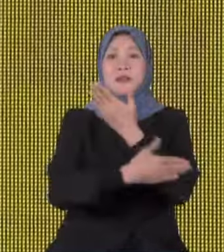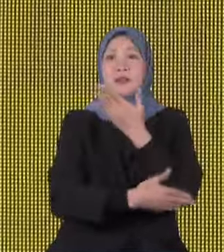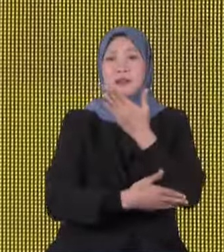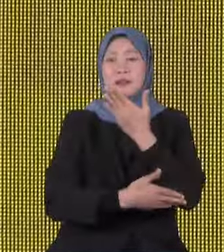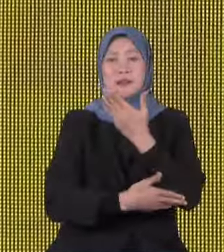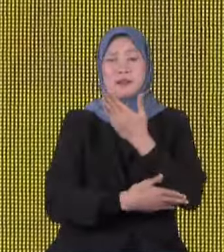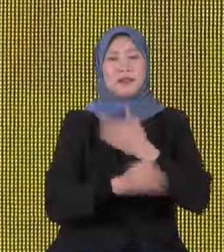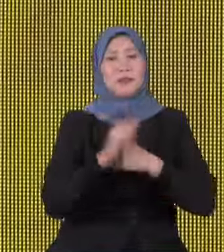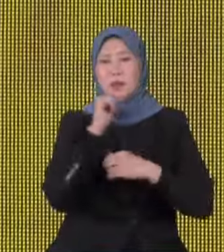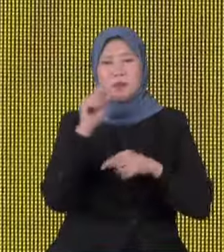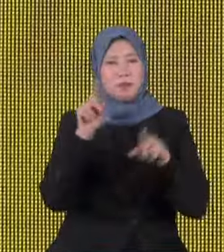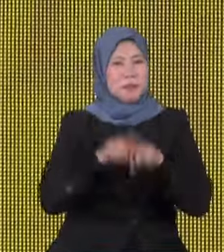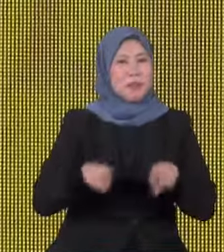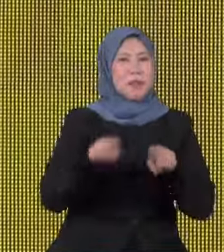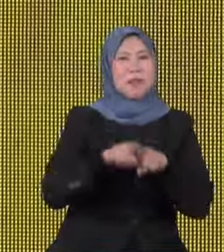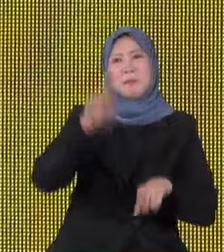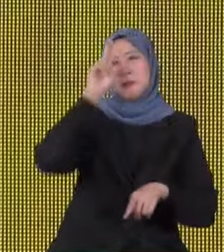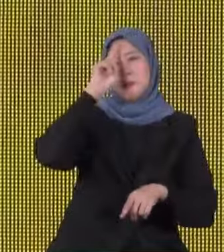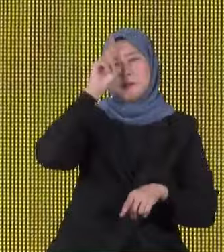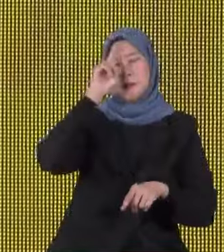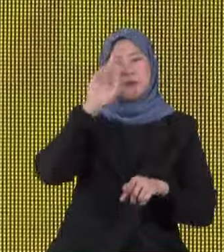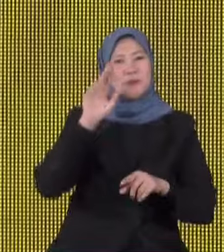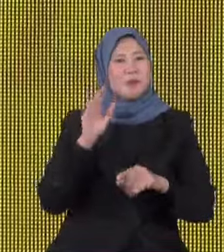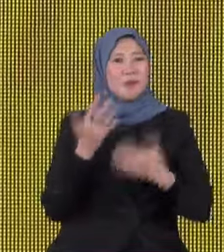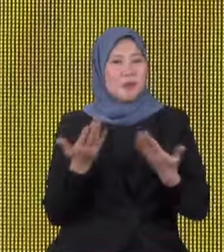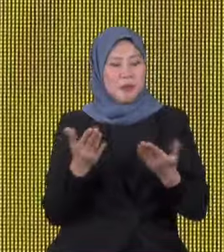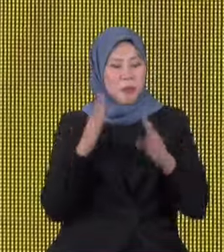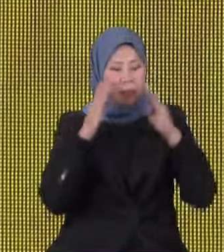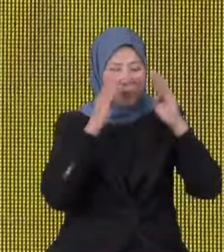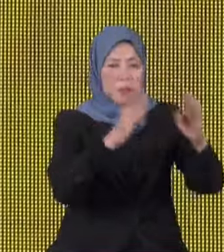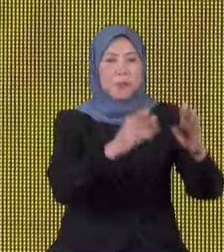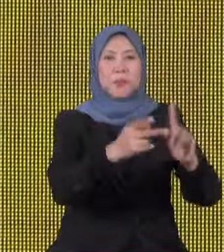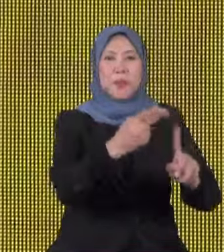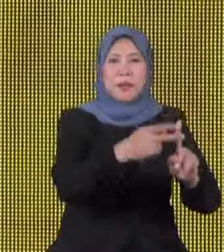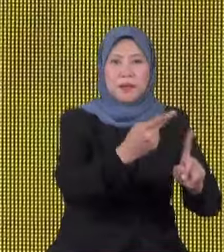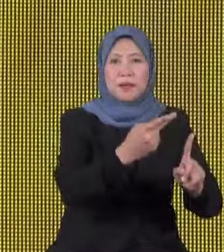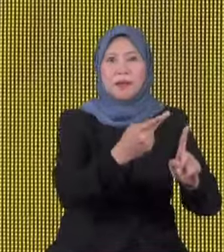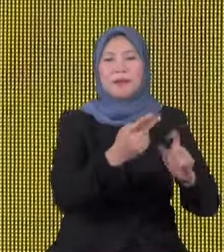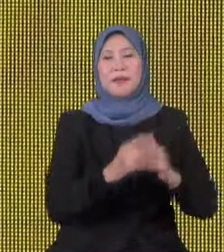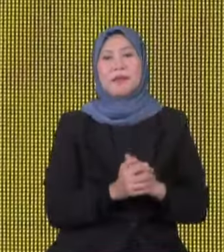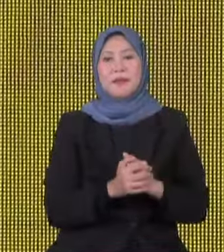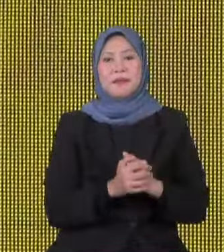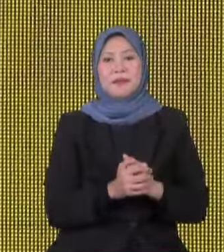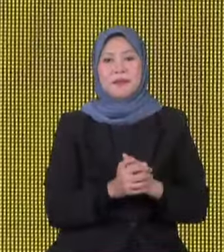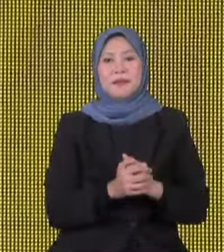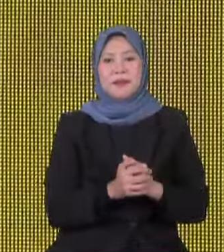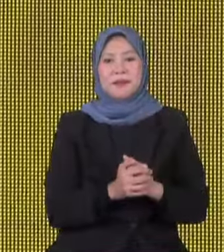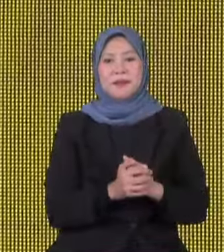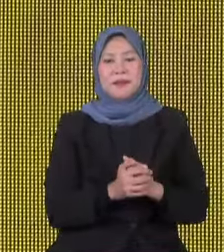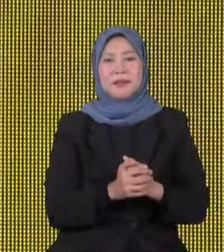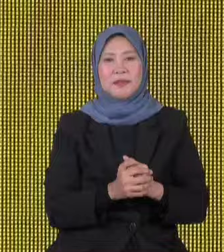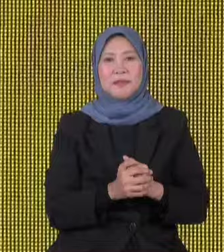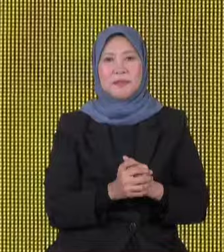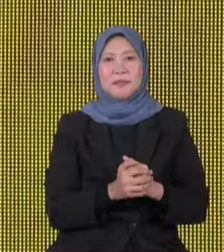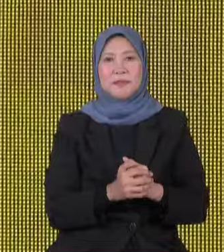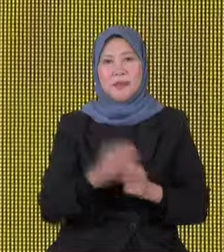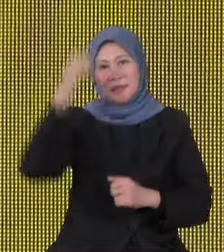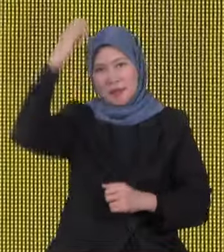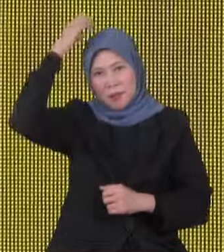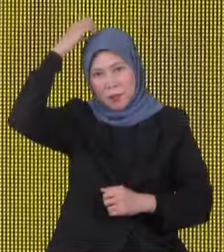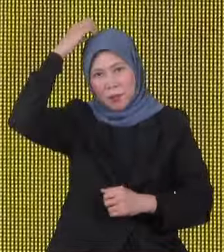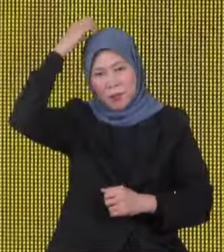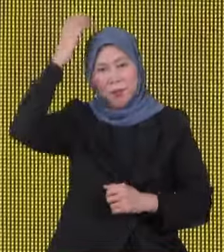tertumpu seperti dulu. Dulu kita lebih hanya tumpu di Pulau Pinang. Saya terima kasih kerana saya anak Pulau Pinang. Dan di